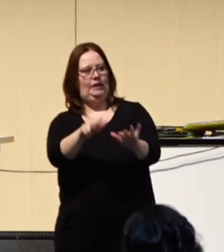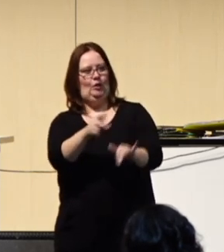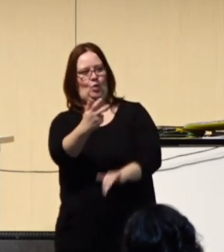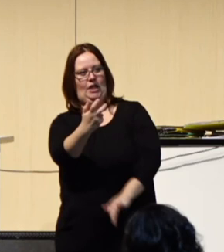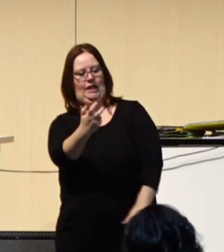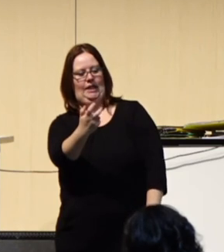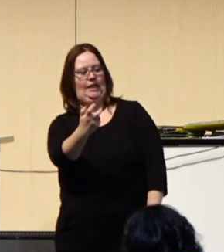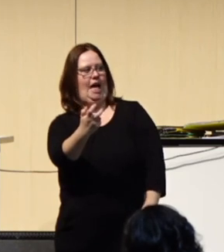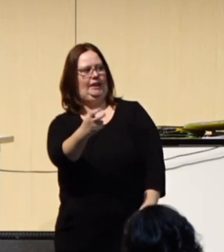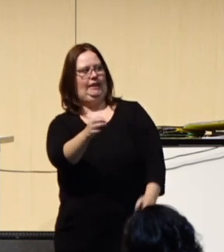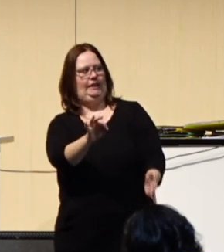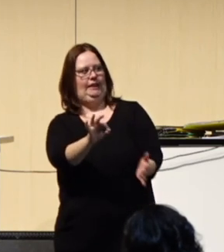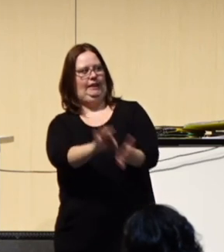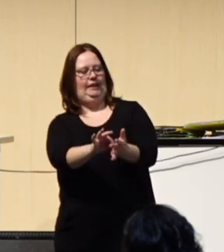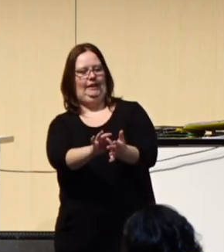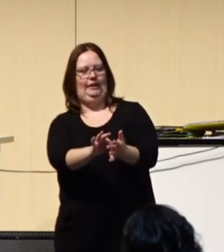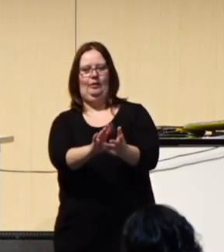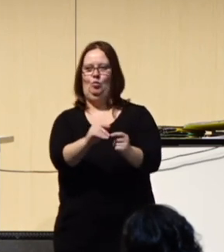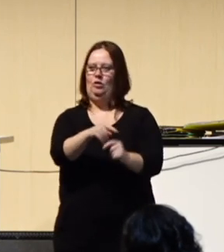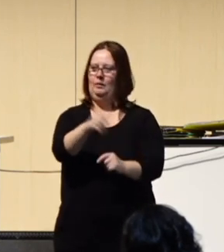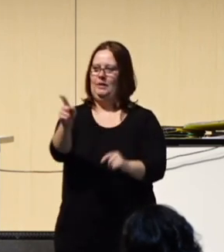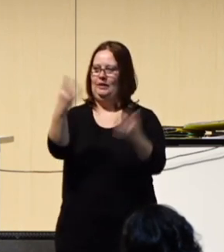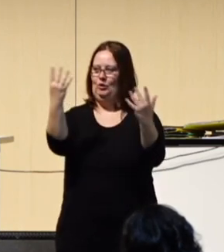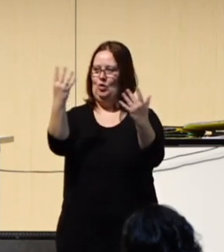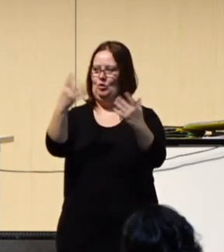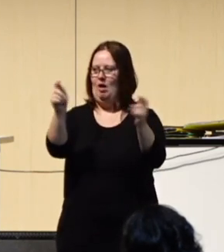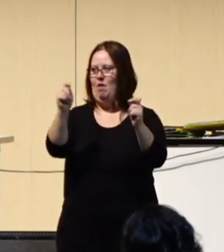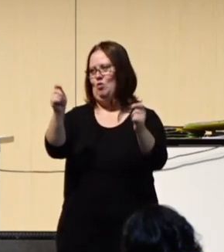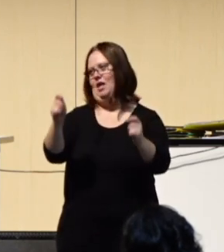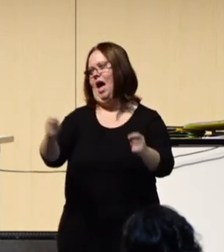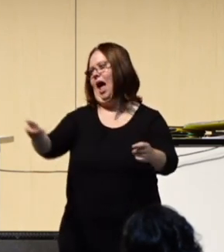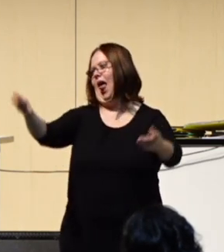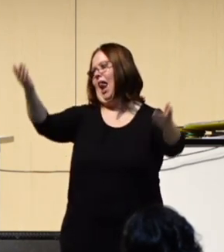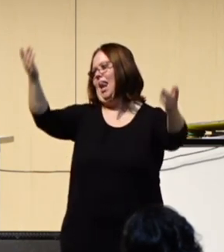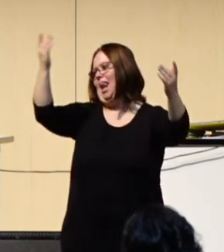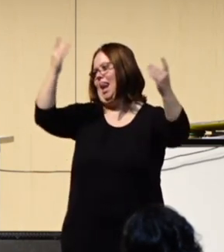Uhr-Marke erreicht und ich darf Sie bis 19 Uhr in die Pause schicken. Vielen Dank.